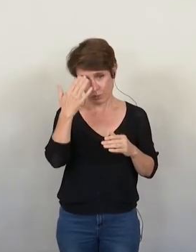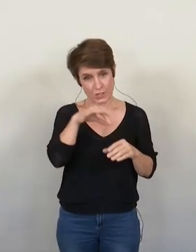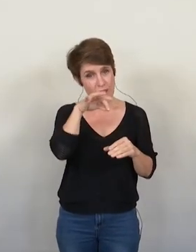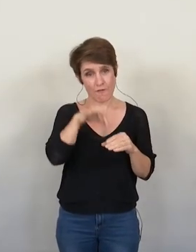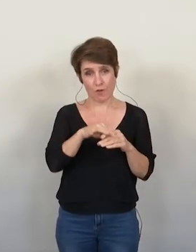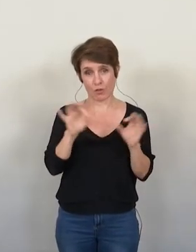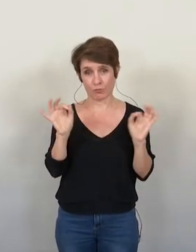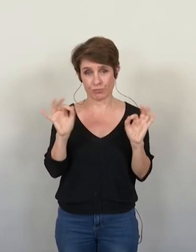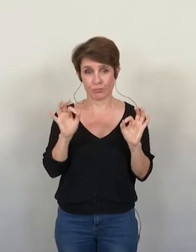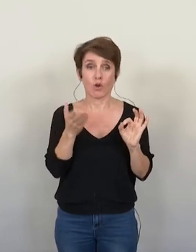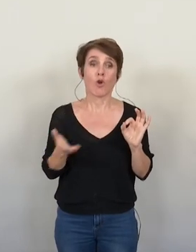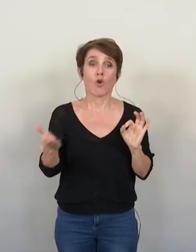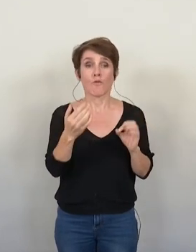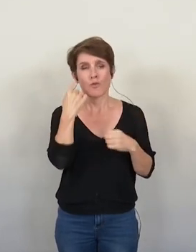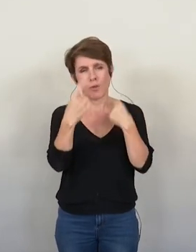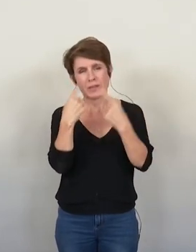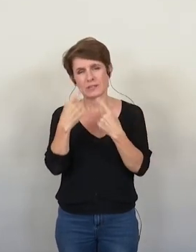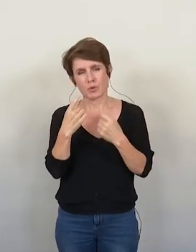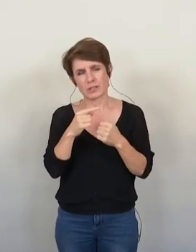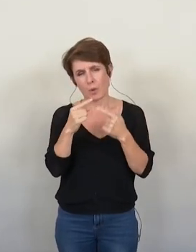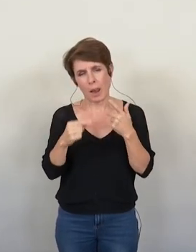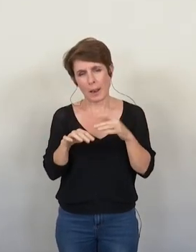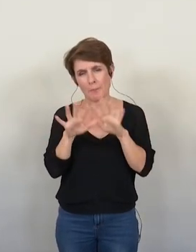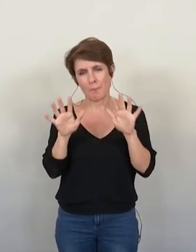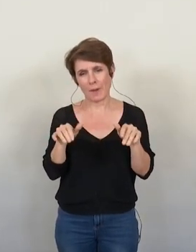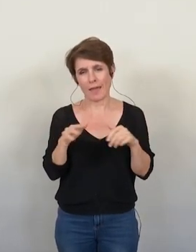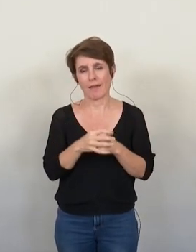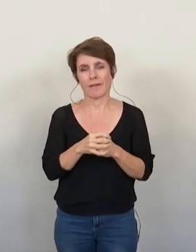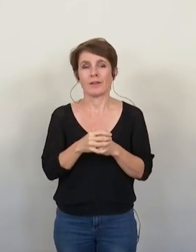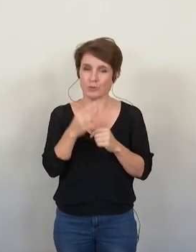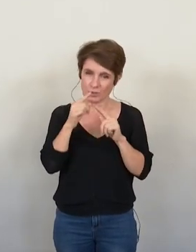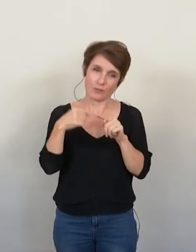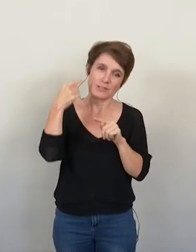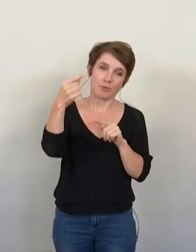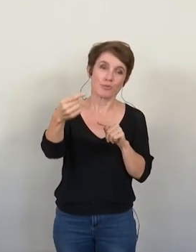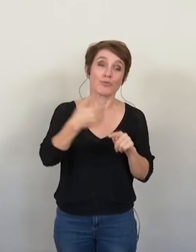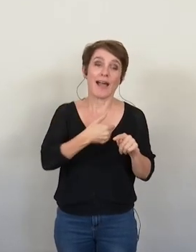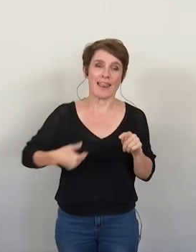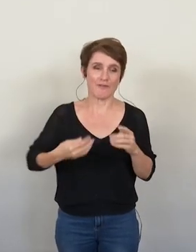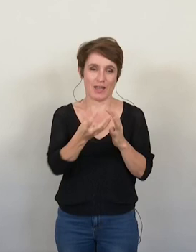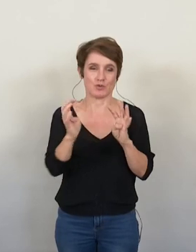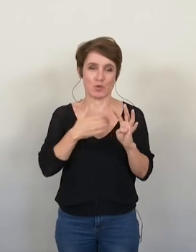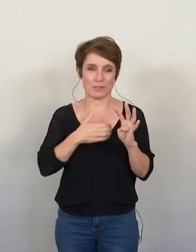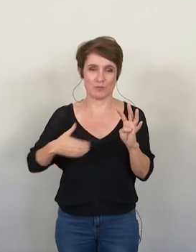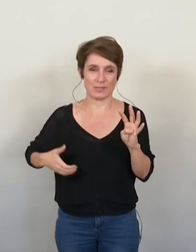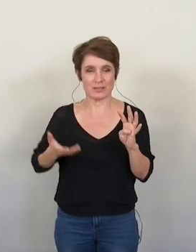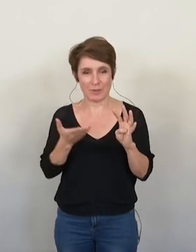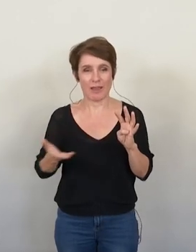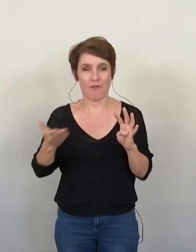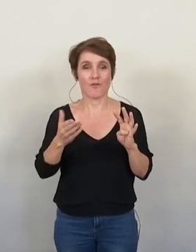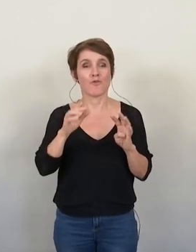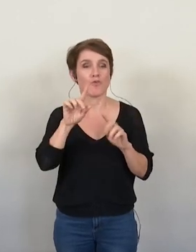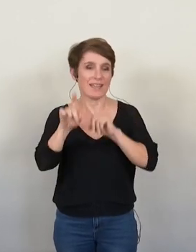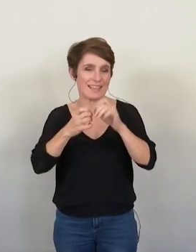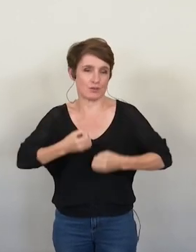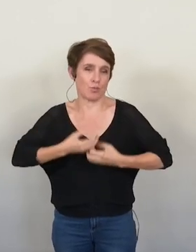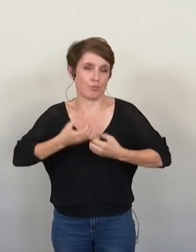des bon vous avvez posé plein de questions sur cette il y a une question ouverte à la fin de ce conseil donc il sera aussi fait une réponse à cette question ouverte sur